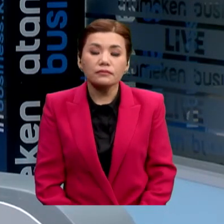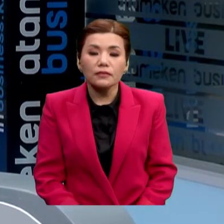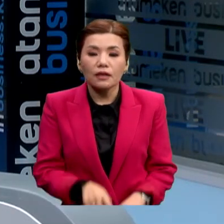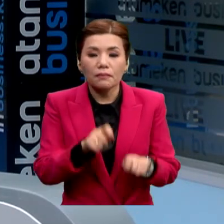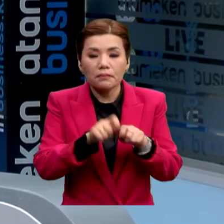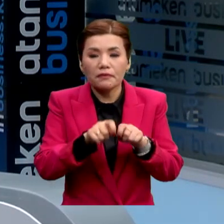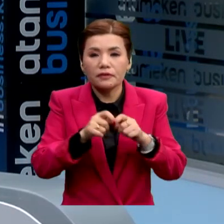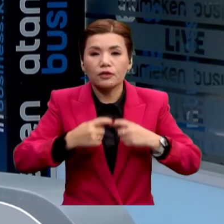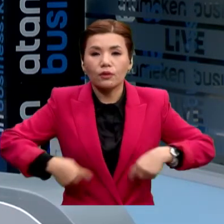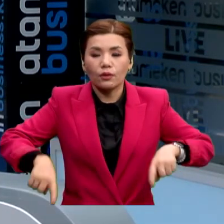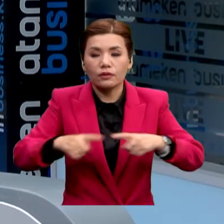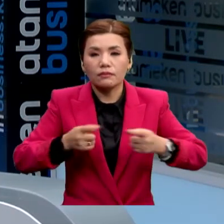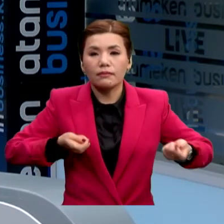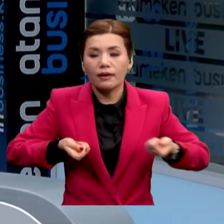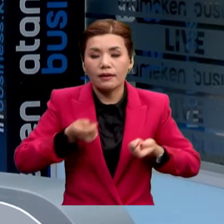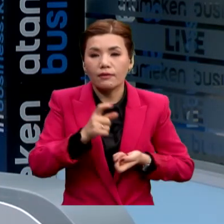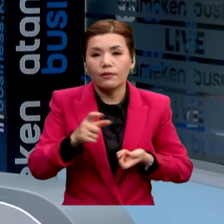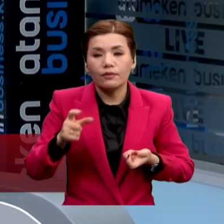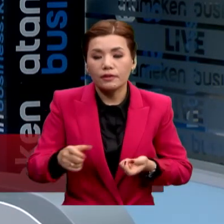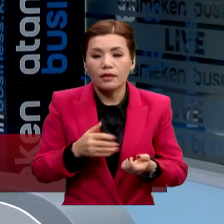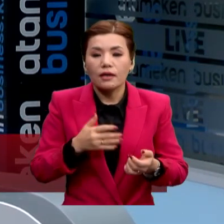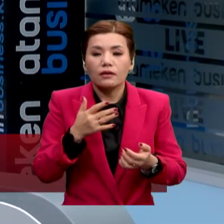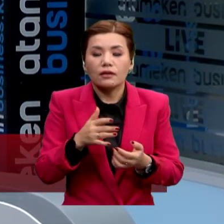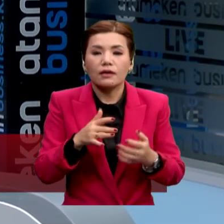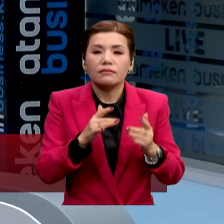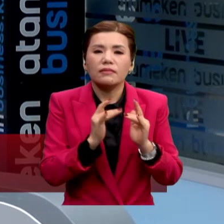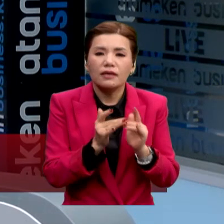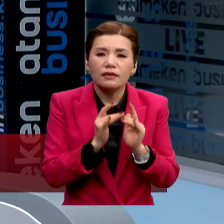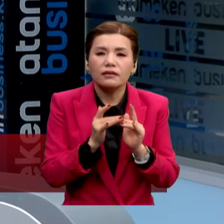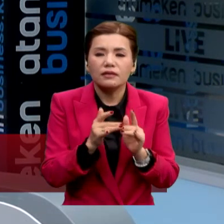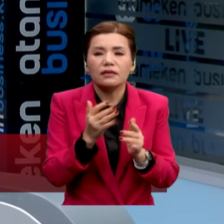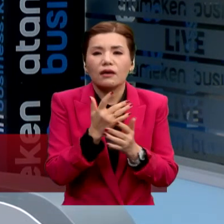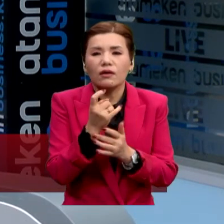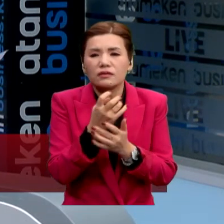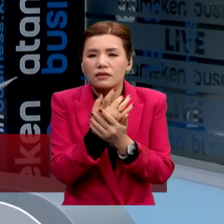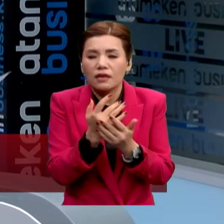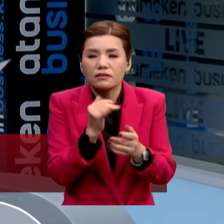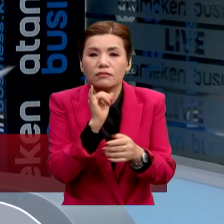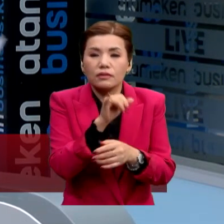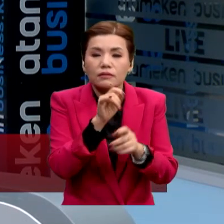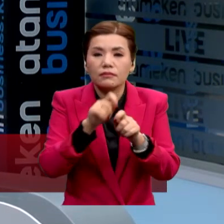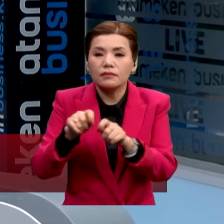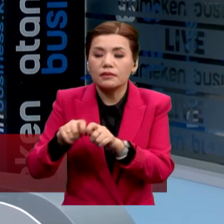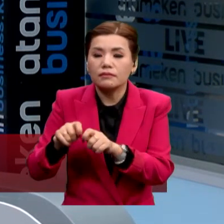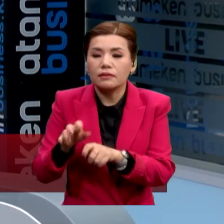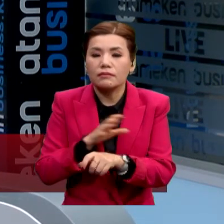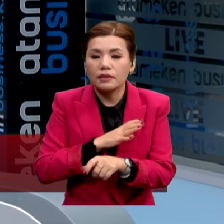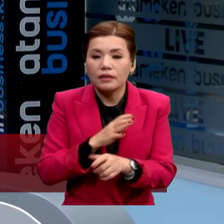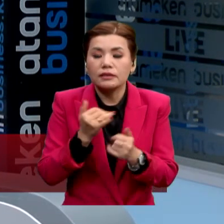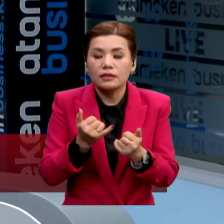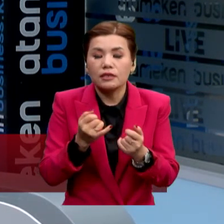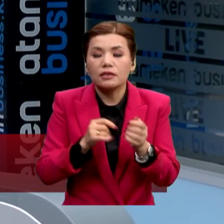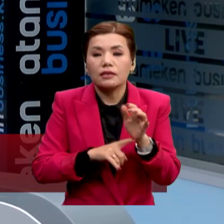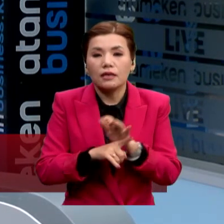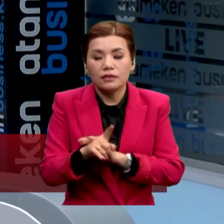Проверяющие органы, чиновники и общественность усилили контроль за общежитиями после трагедии в Алматы. И вот очередной тревожный сигнал именно с